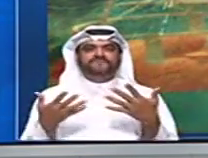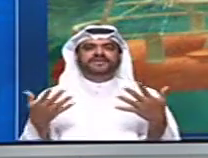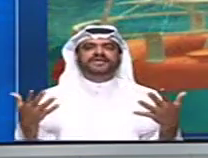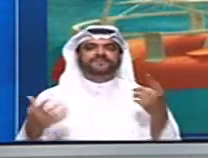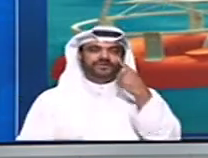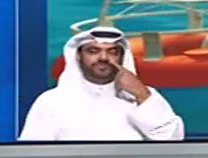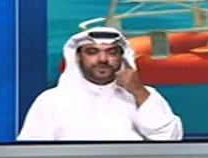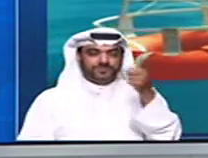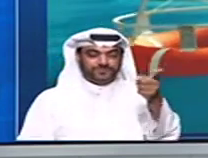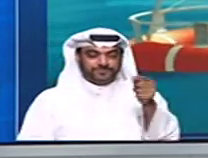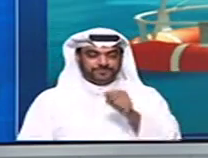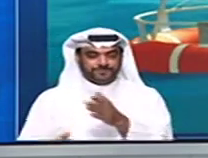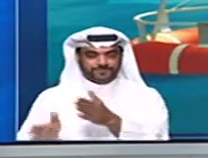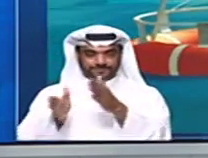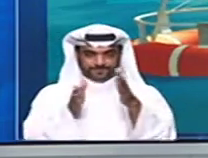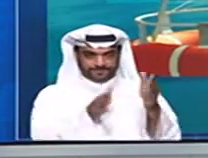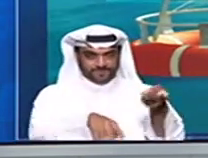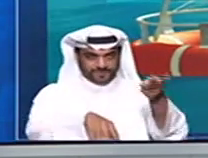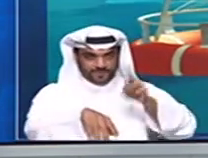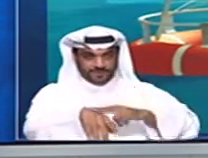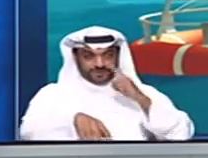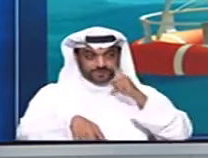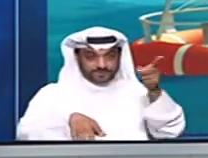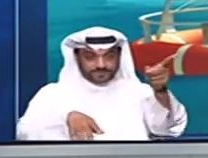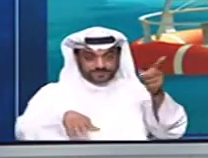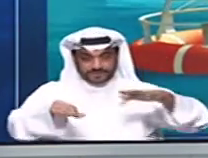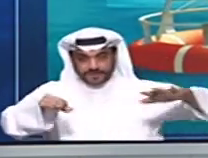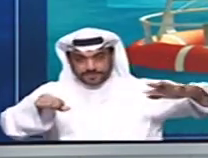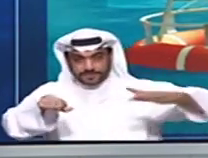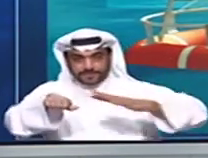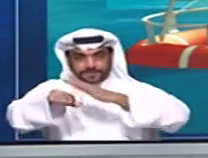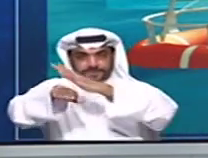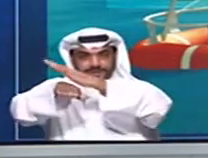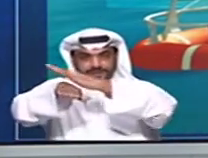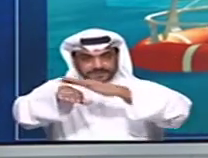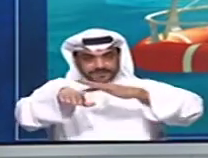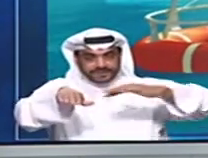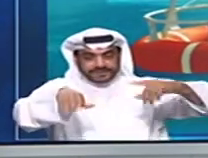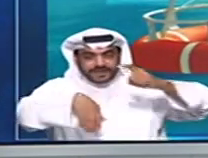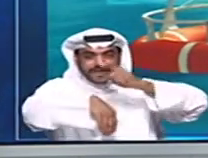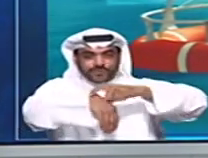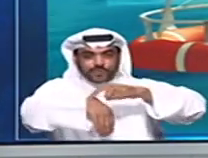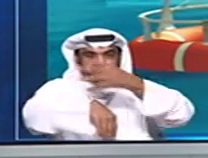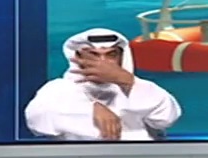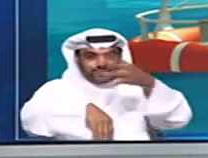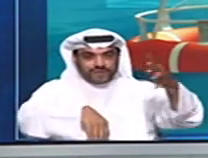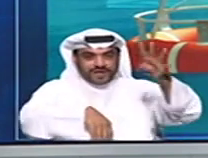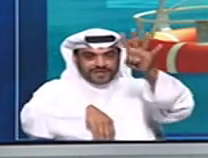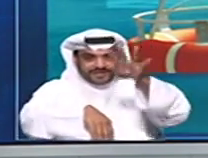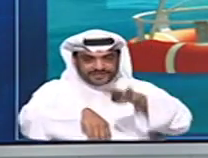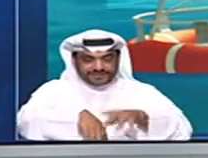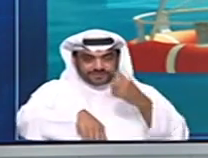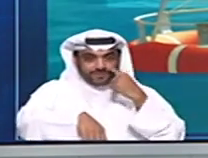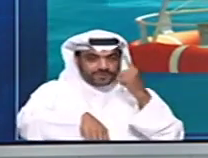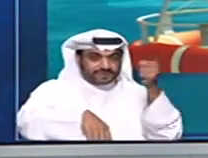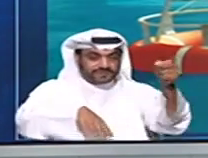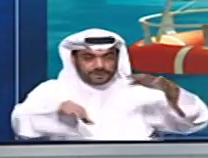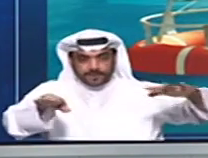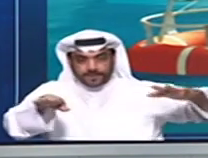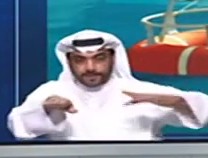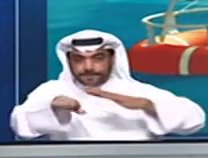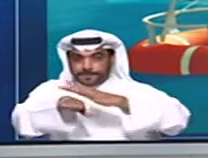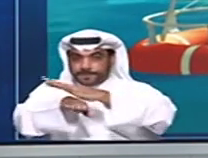الموج من 1 إلى 3 أقدام. المد الأول إن شاء الله في الساعة 5:31 دقيقة صباحا، المد الثاني في الساعة 9:23 دقيقة